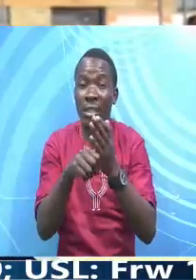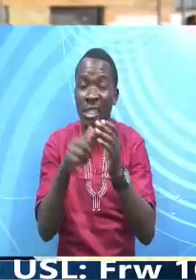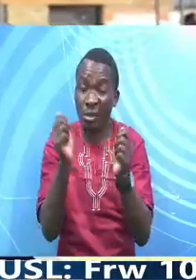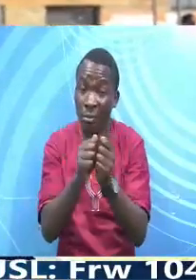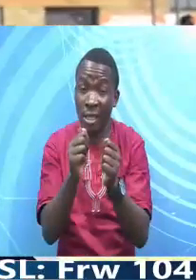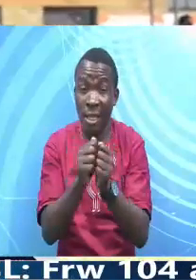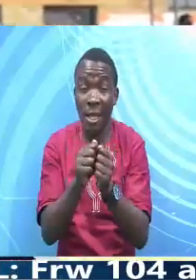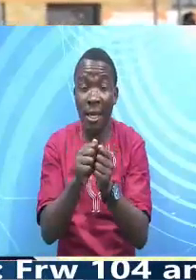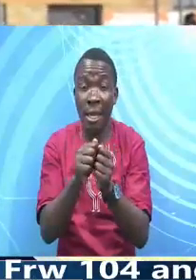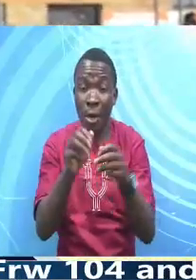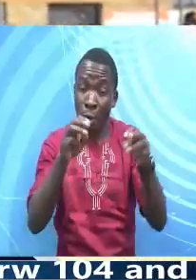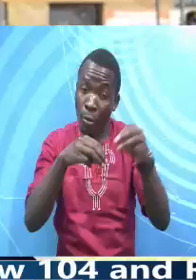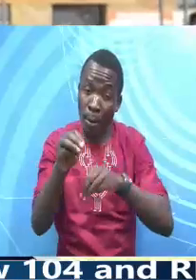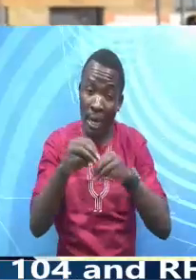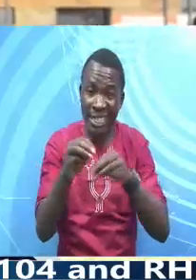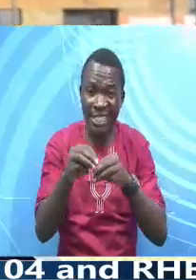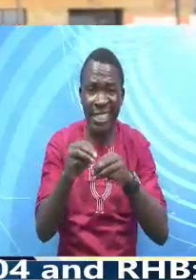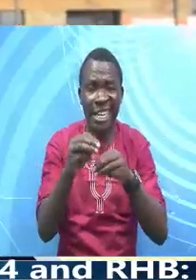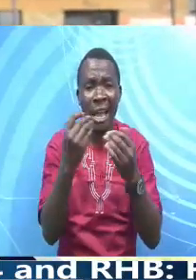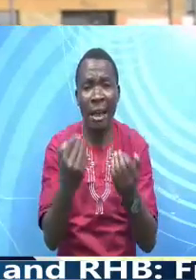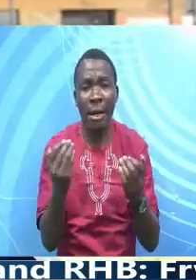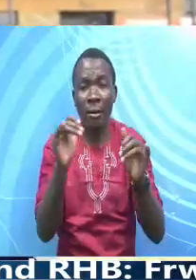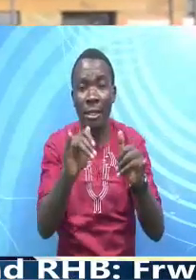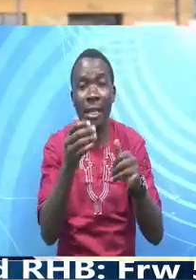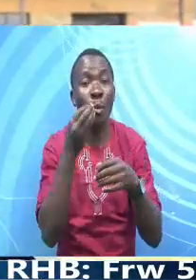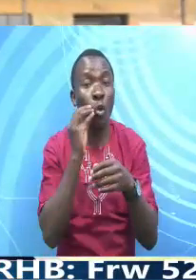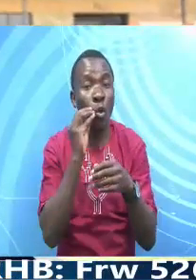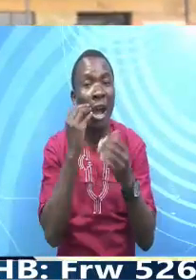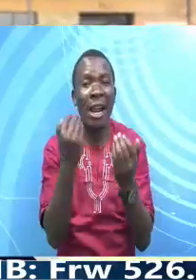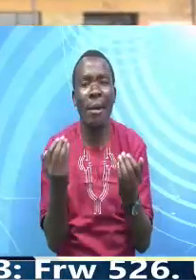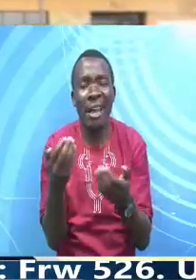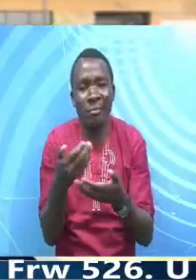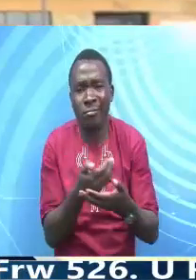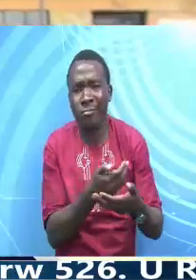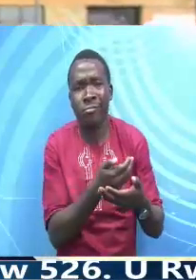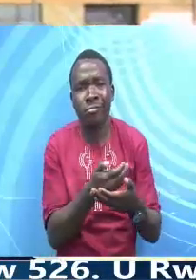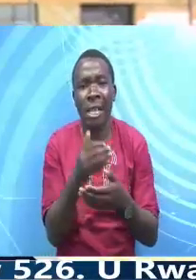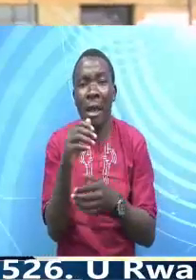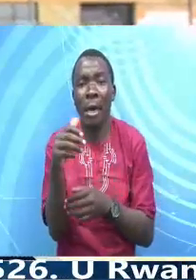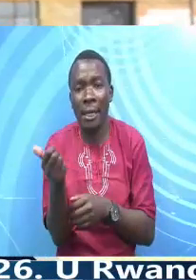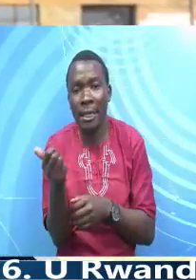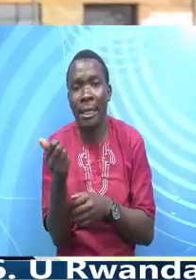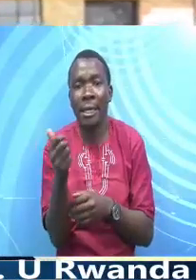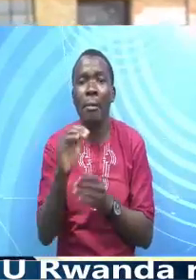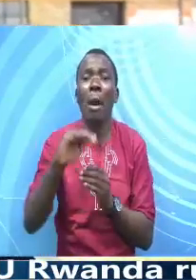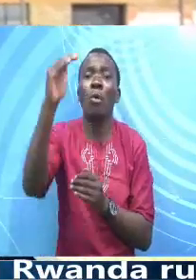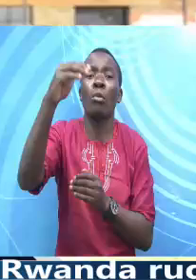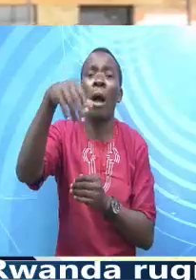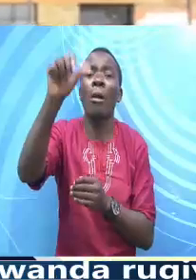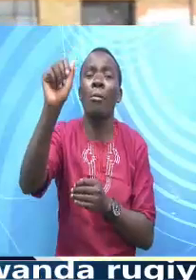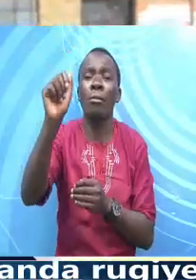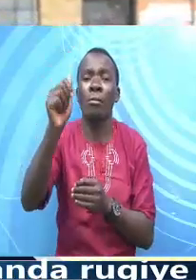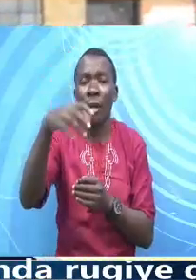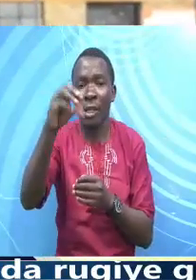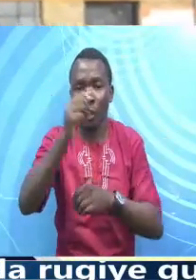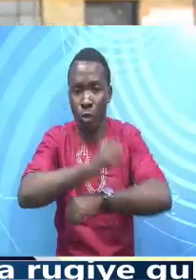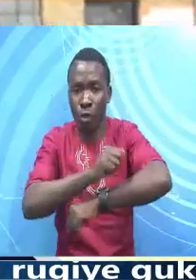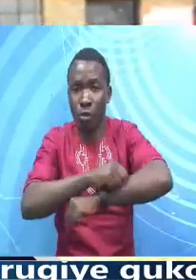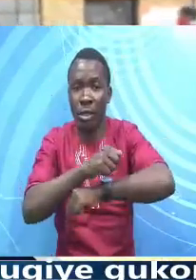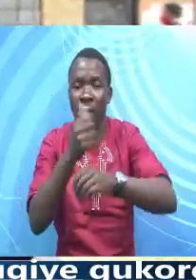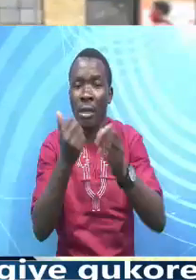ubashe kumanaginga ababana basize mu rugo abari batoya abandi bakuru babo bagiye ku ishuri kiba ari ikibazo gikomeye cyane